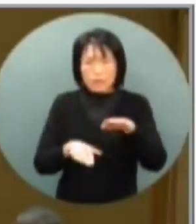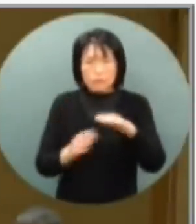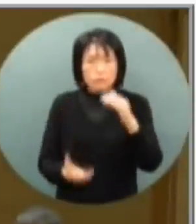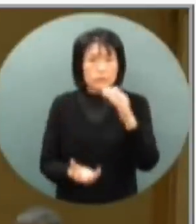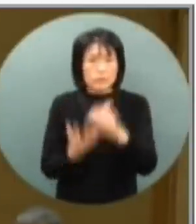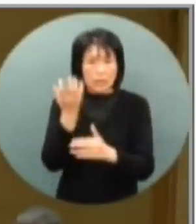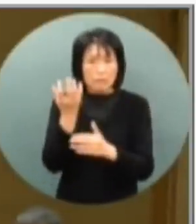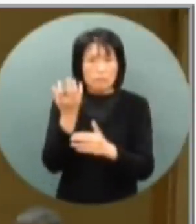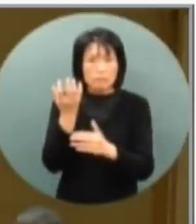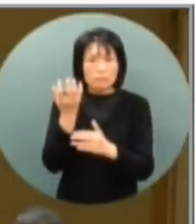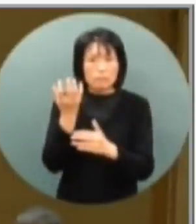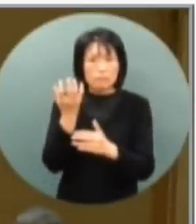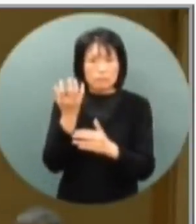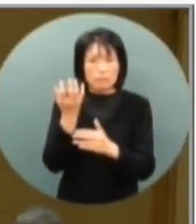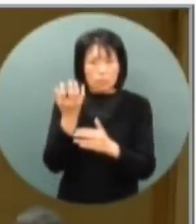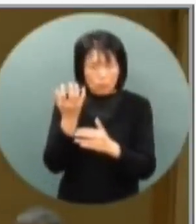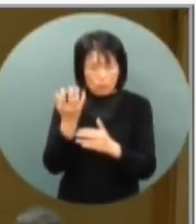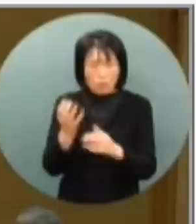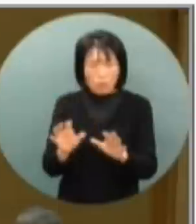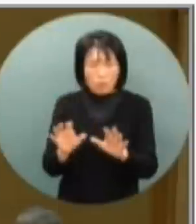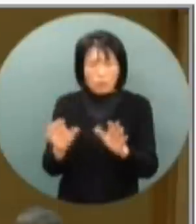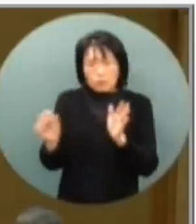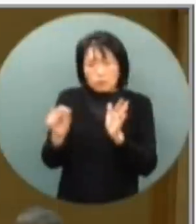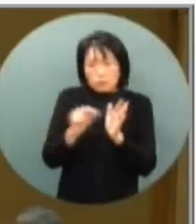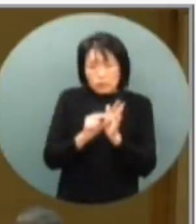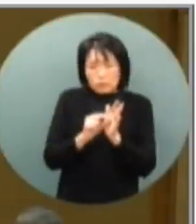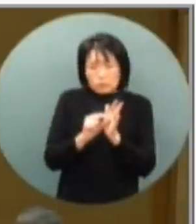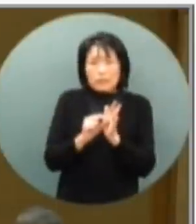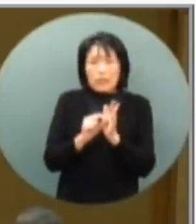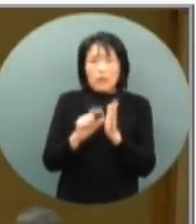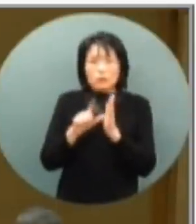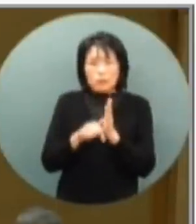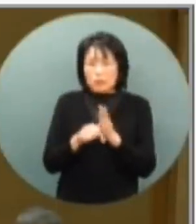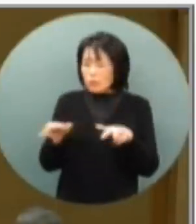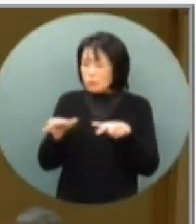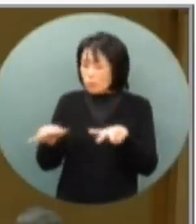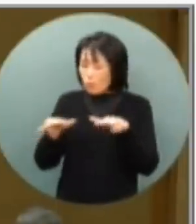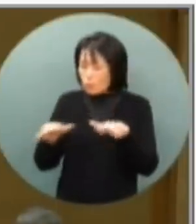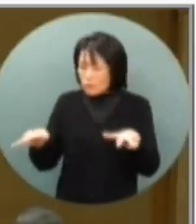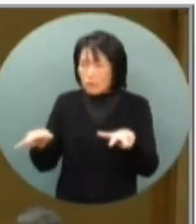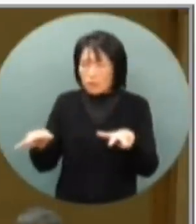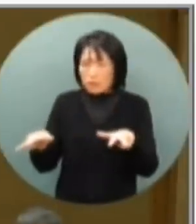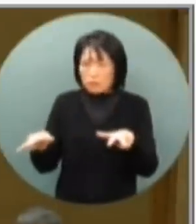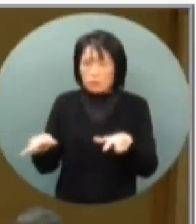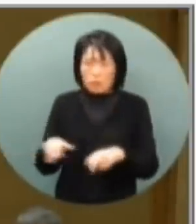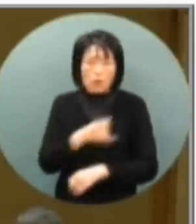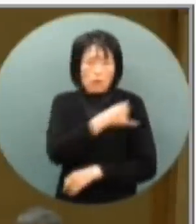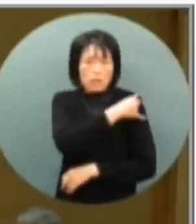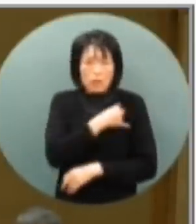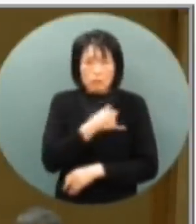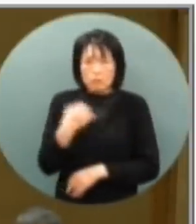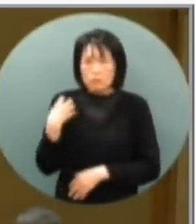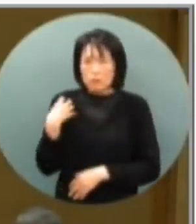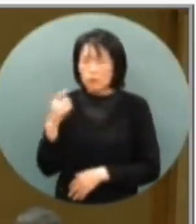にあったときに、行政はどういう役割を果たしてもらえるのか。